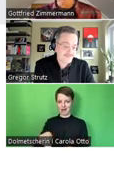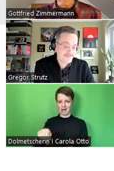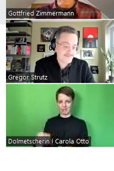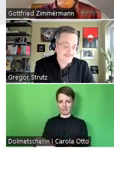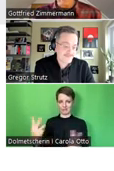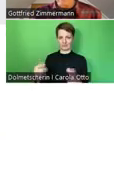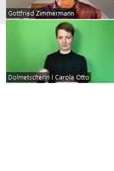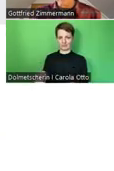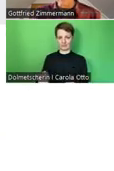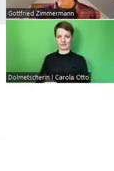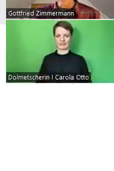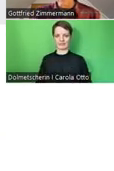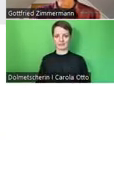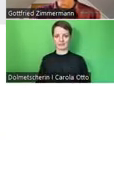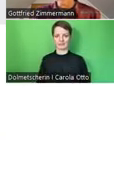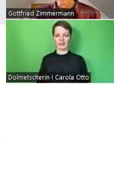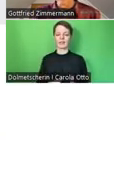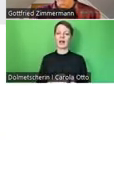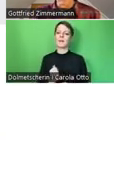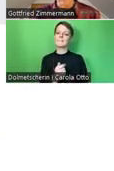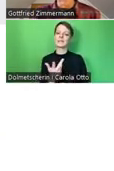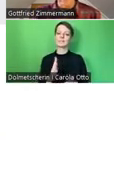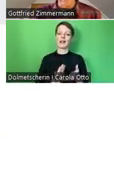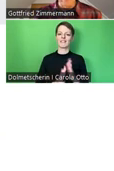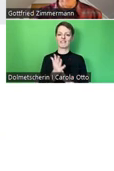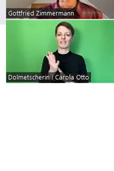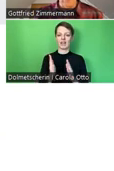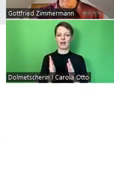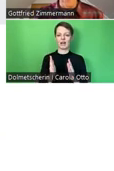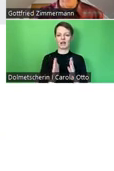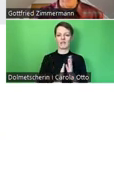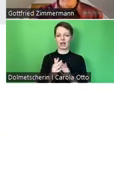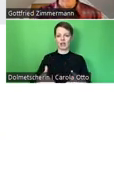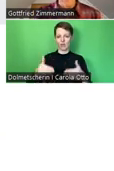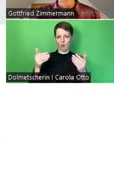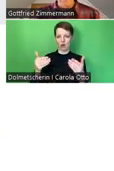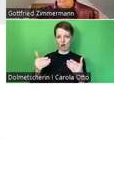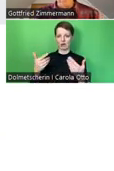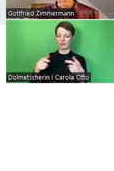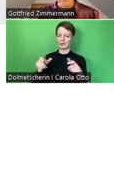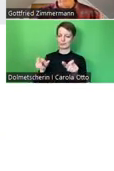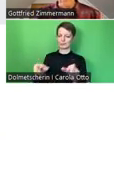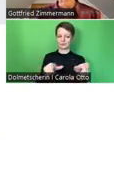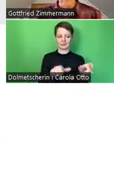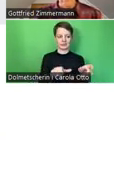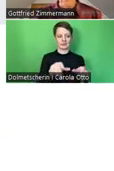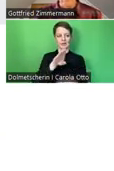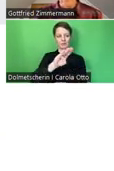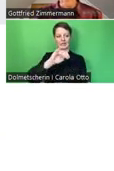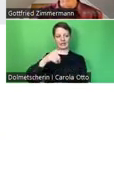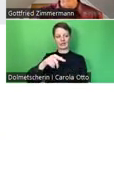gepostet, weil manche Firewalls verhindern, dass man auf Bitly kommt. Da können Sie sich